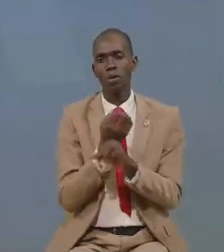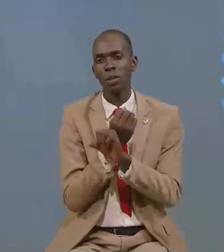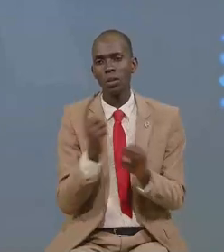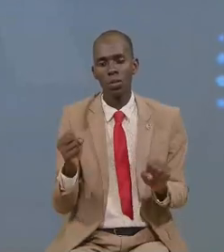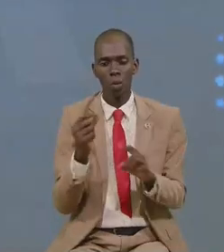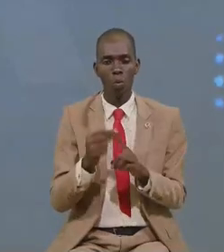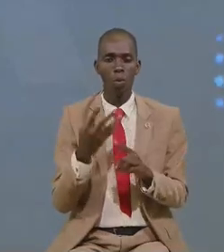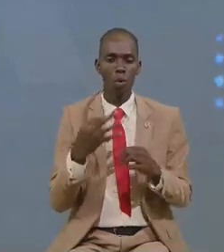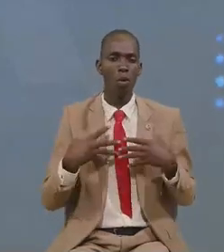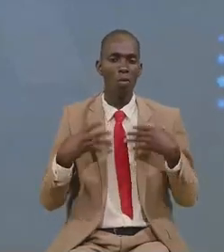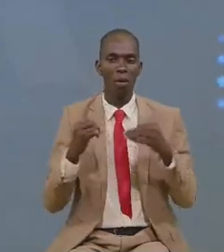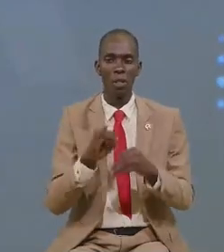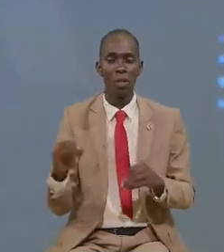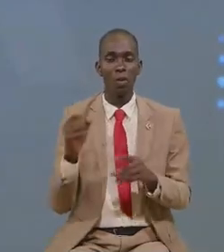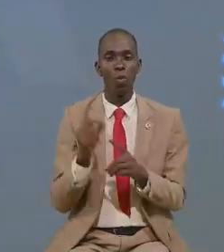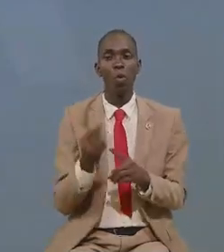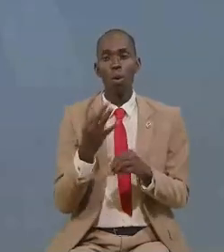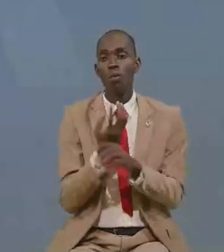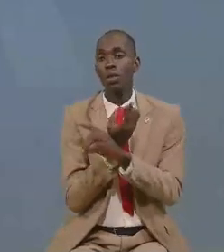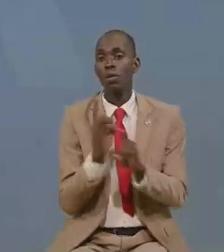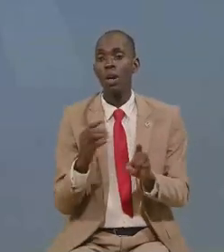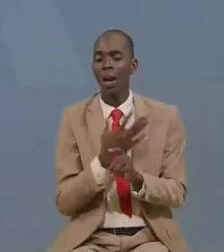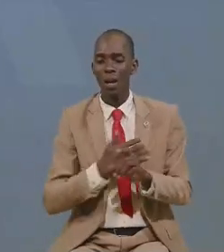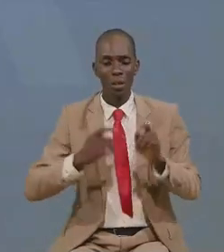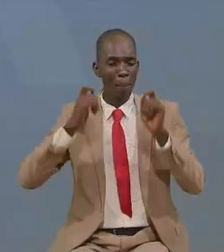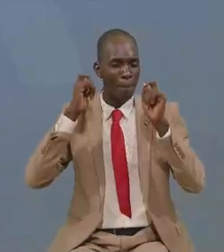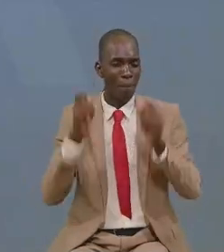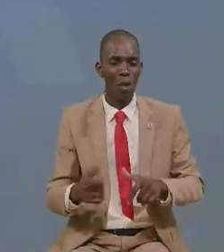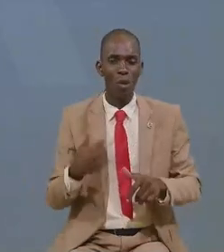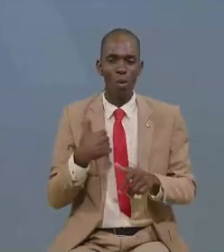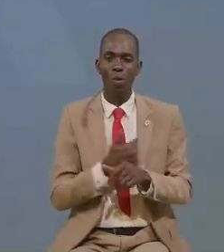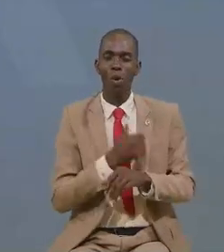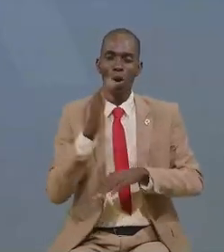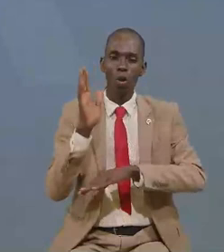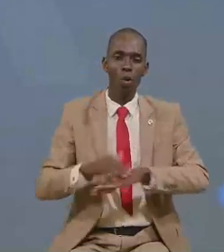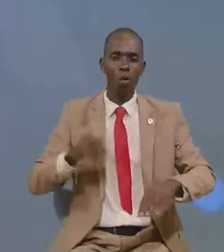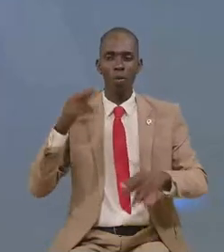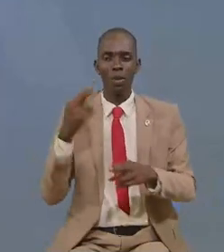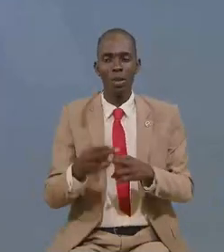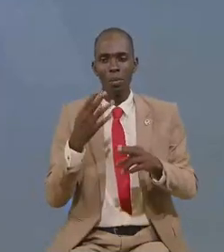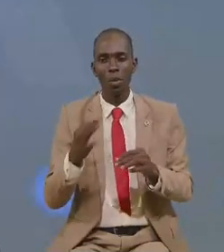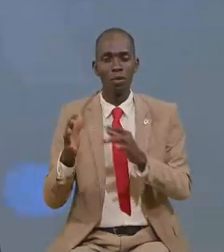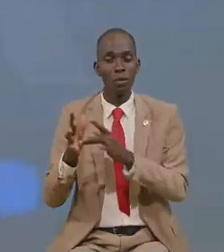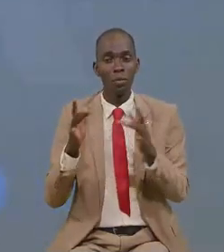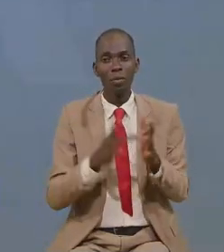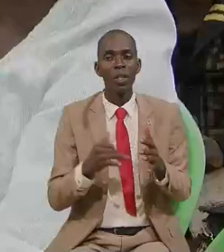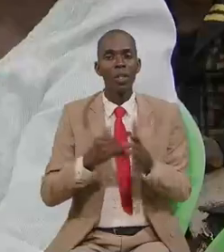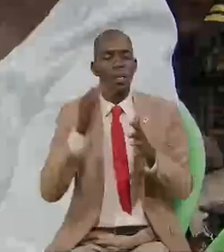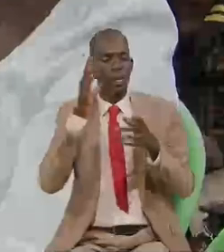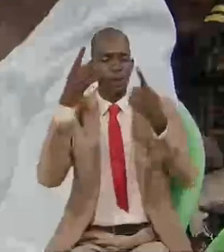de délivrance. Et immédiatement que nous mentionnons le nom de Jésus, ça va t'arriver